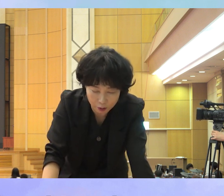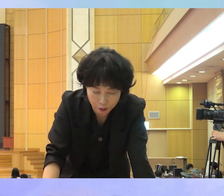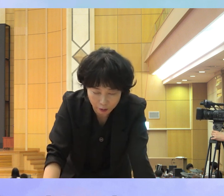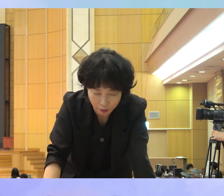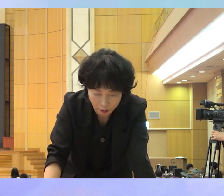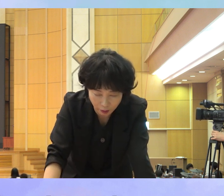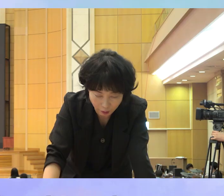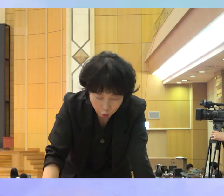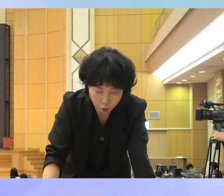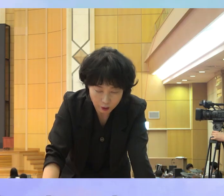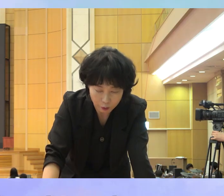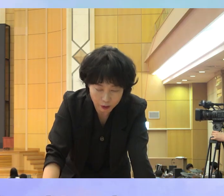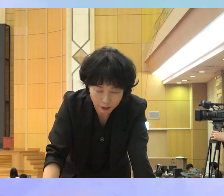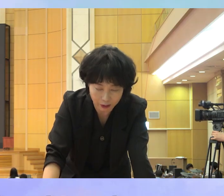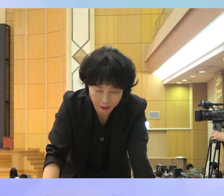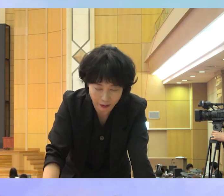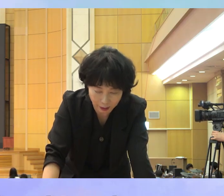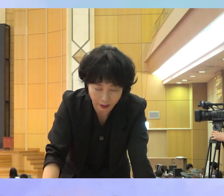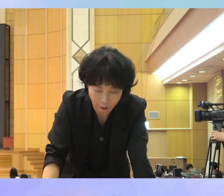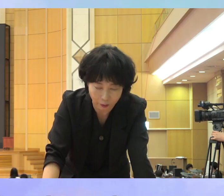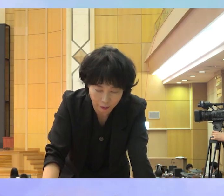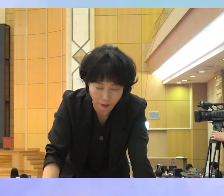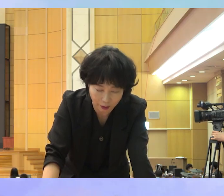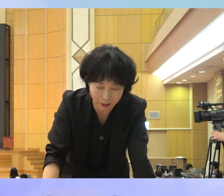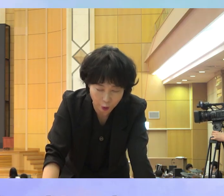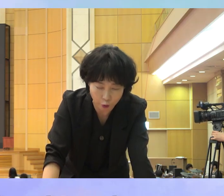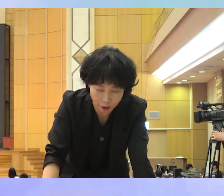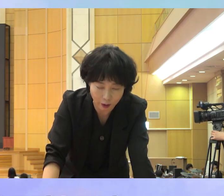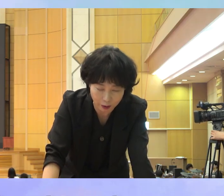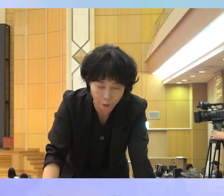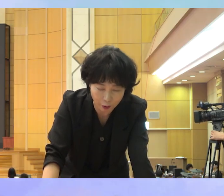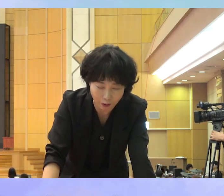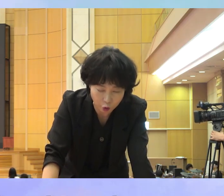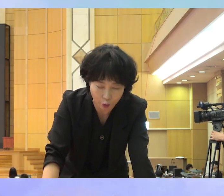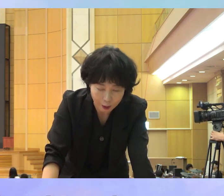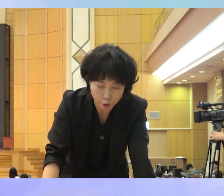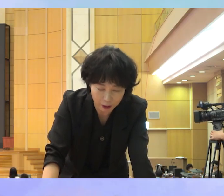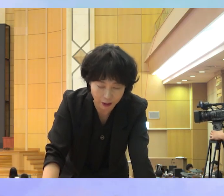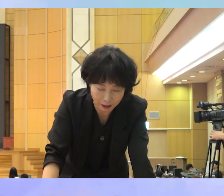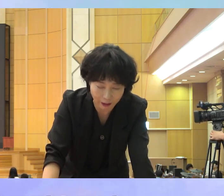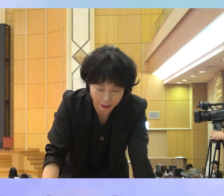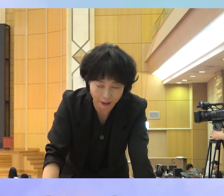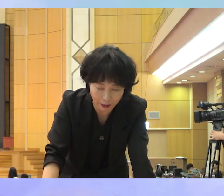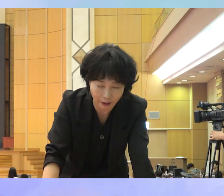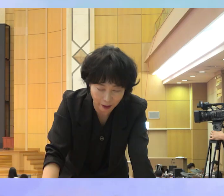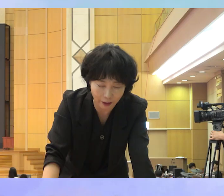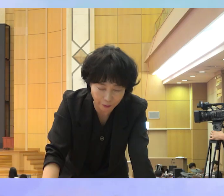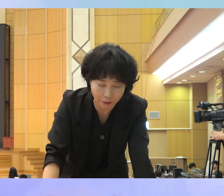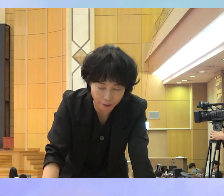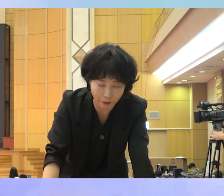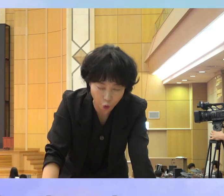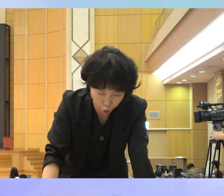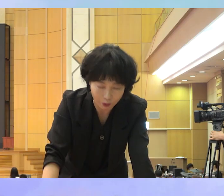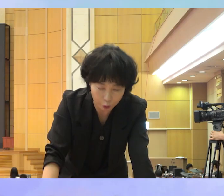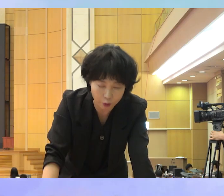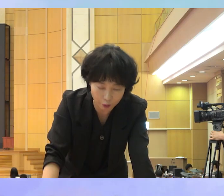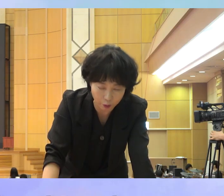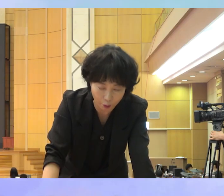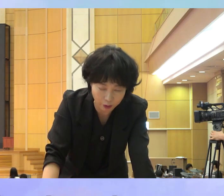앞에 믿음으로 기도할 때 그 기도가 응답되게 하시고 기적이 일어나게 하여 주시기를 원하는